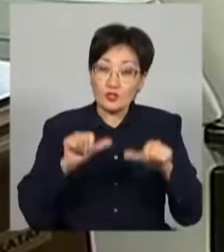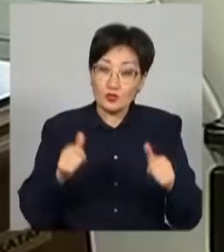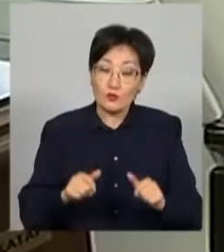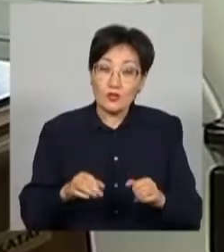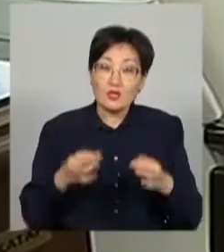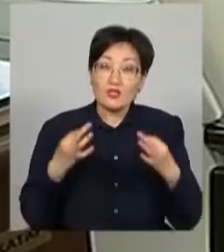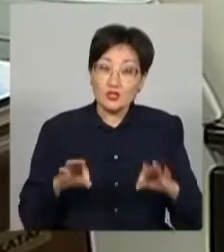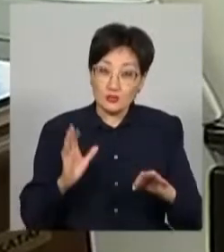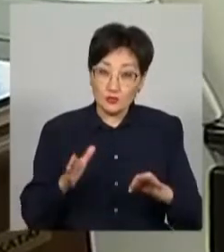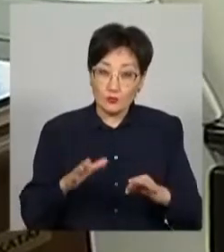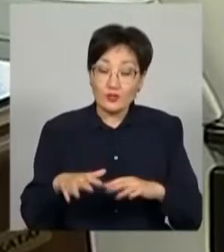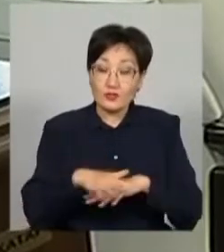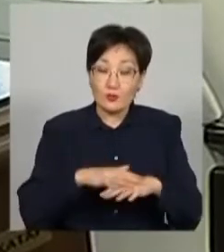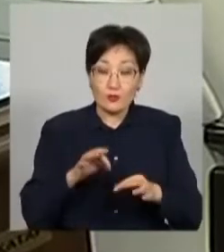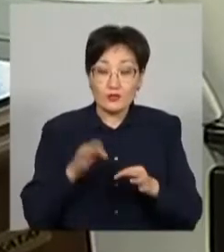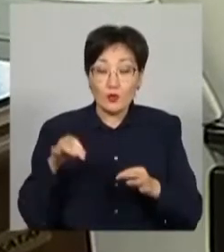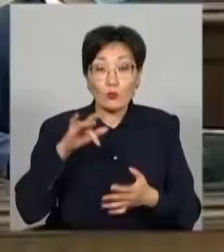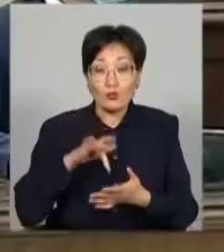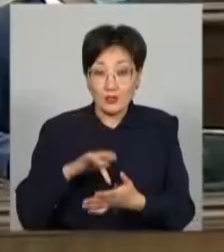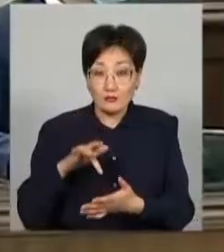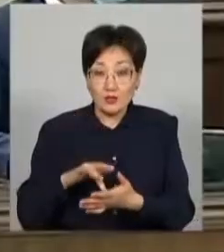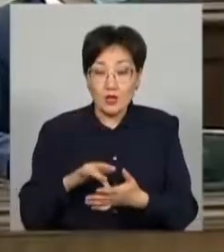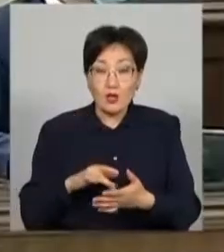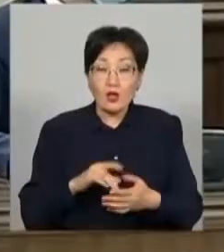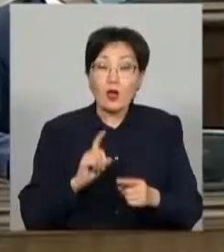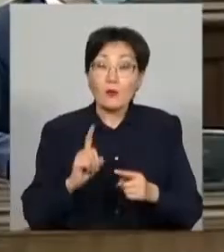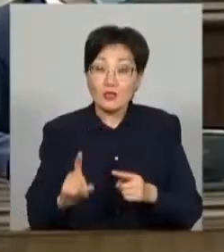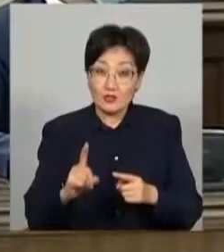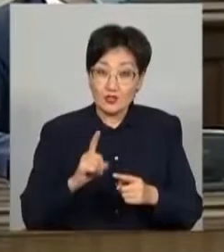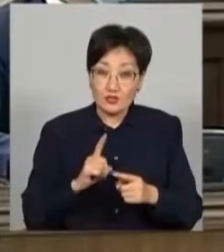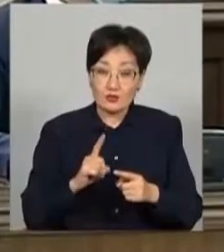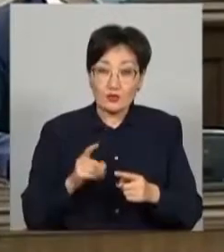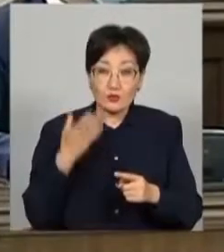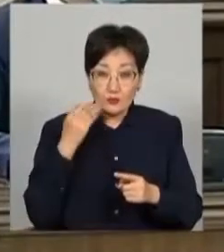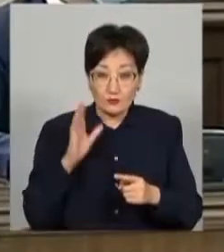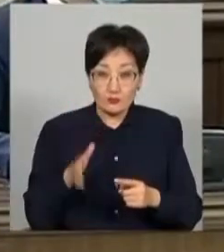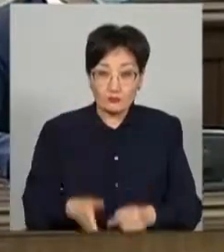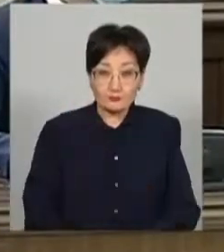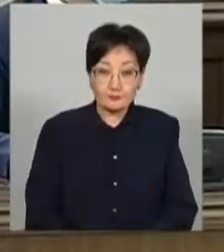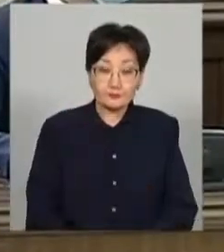жеңілдетеді. Жұрттың облыс орталығына барыс келісін оңайлатады.